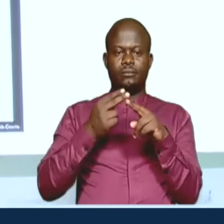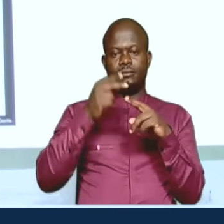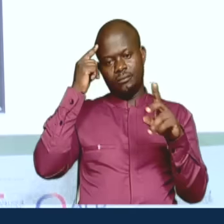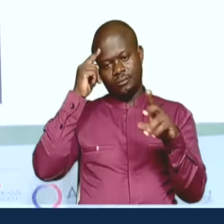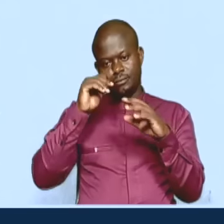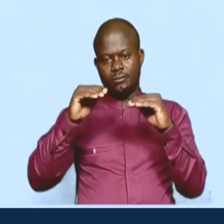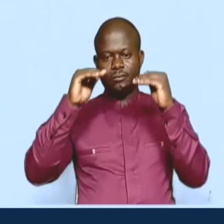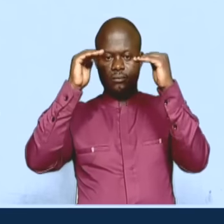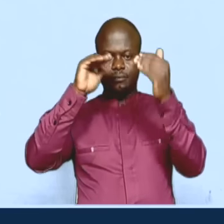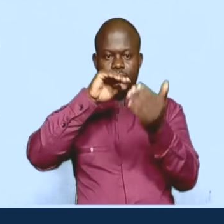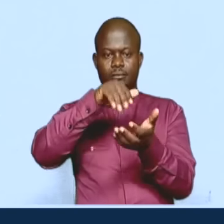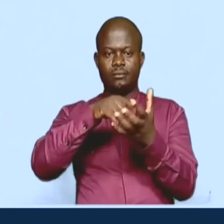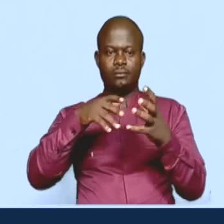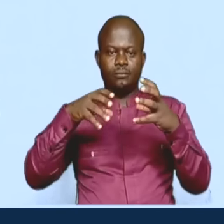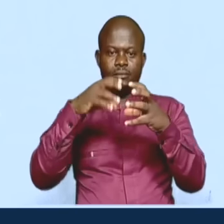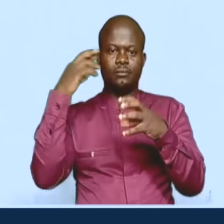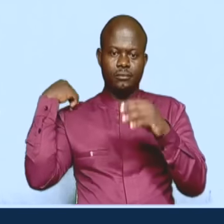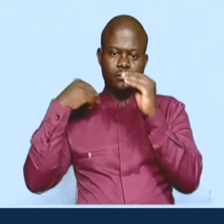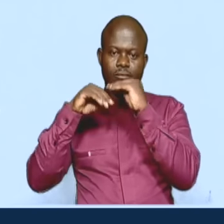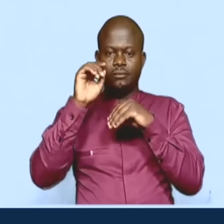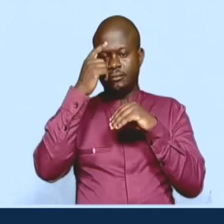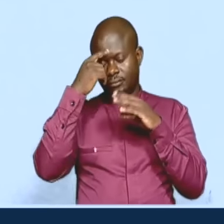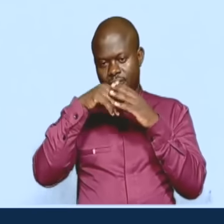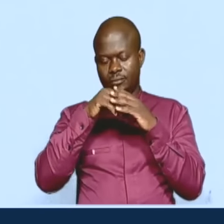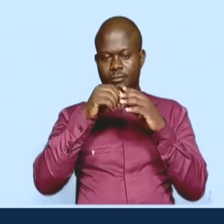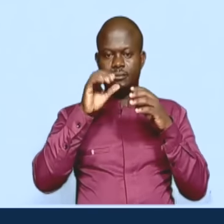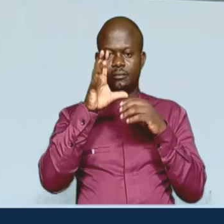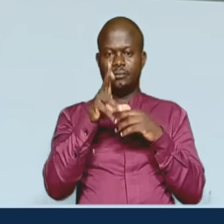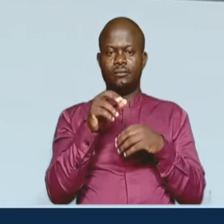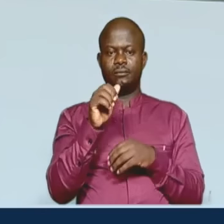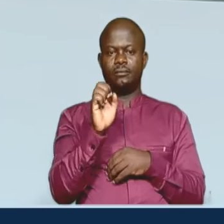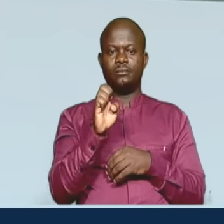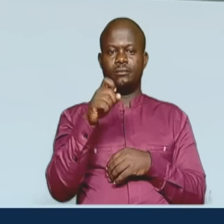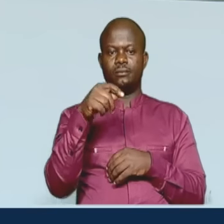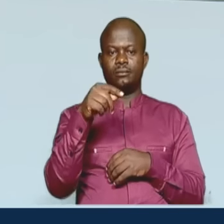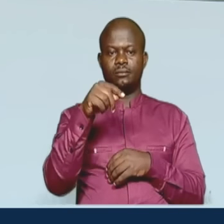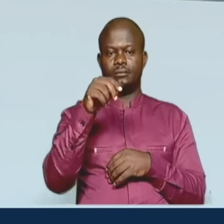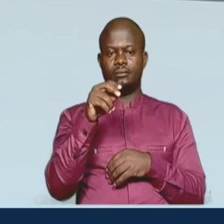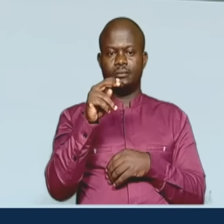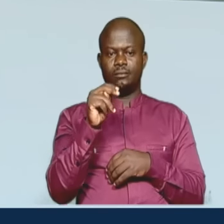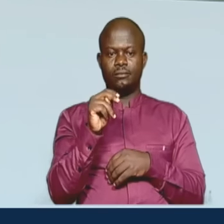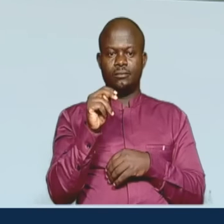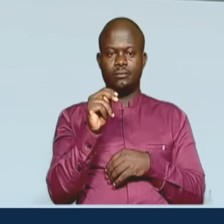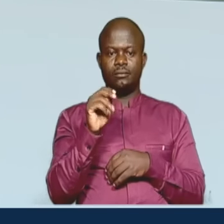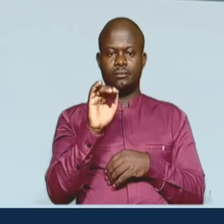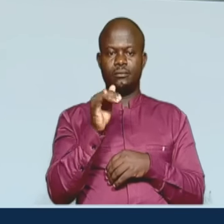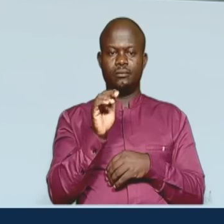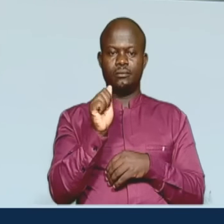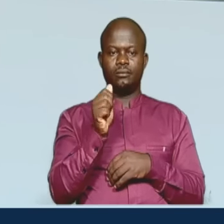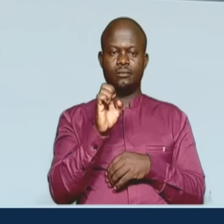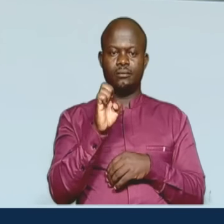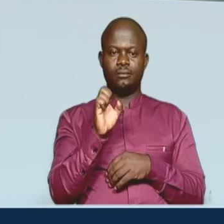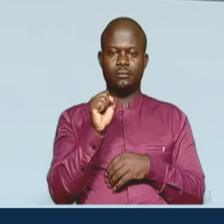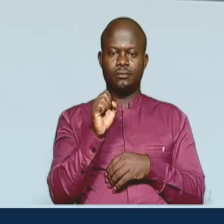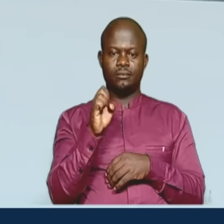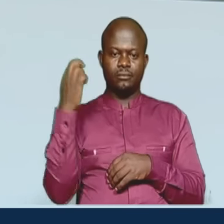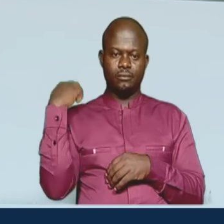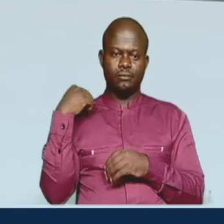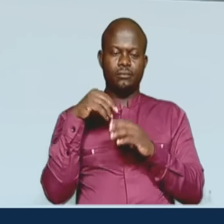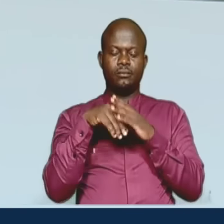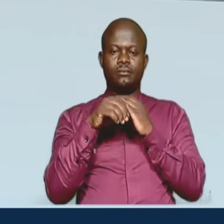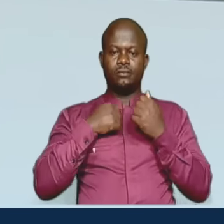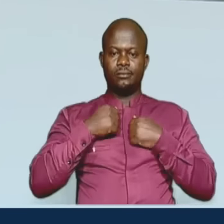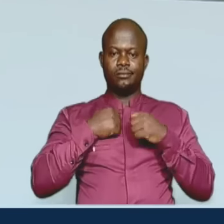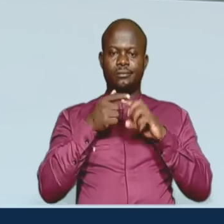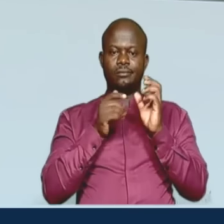z'ihuriro ry'ibigo bishinzwe amasoko ya leta muri Afrika APPN. Joyeuse Uwingeneye umuyobozi mukuru w'ikigo gishinzwe amasoko ya leta mu Rwanda akaba